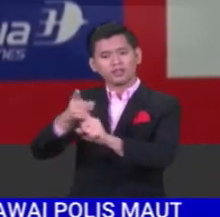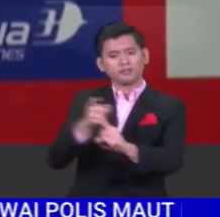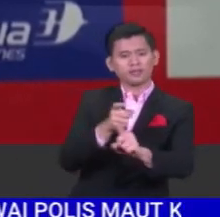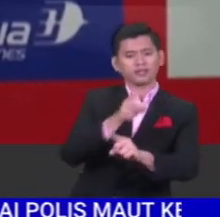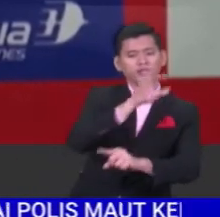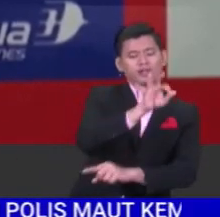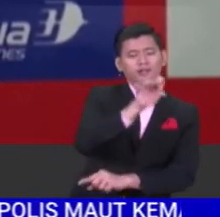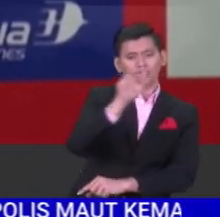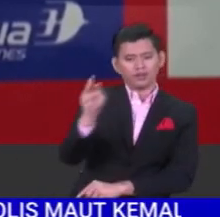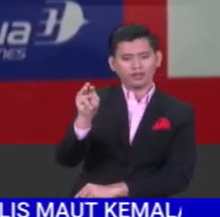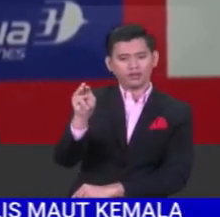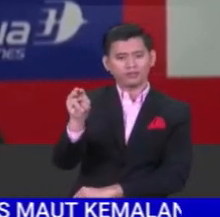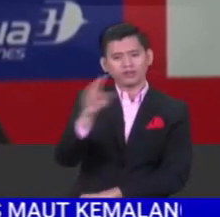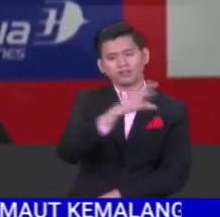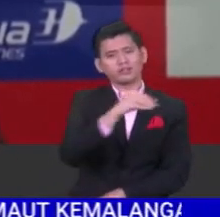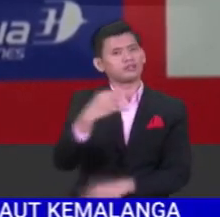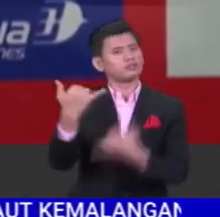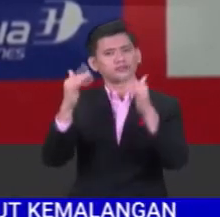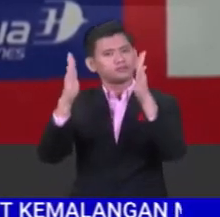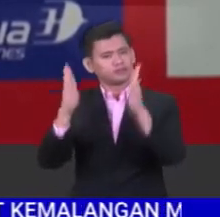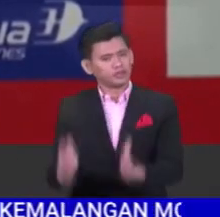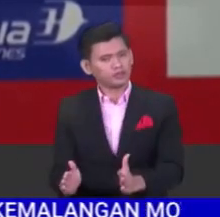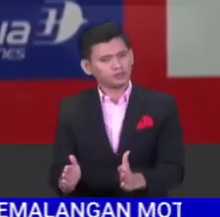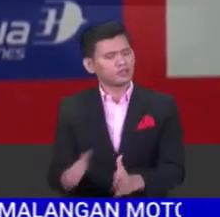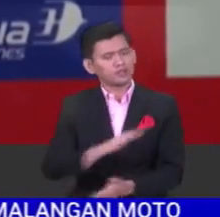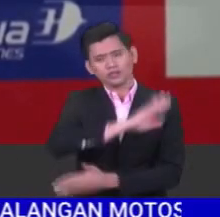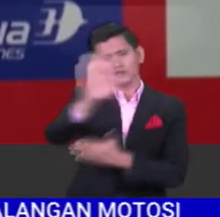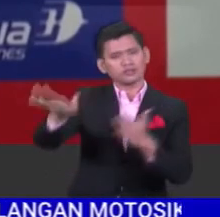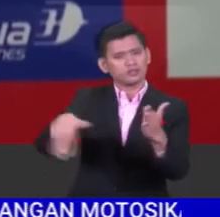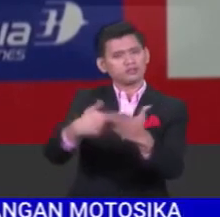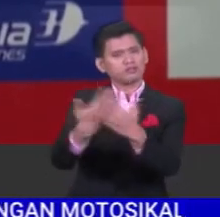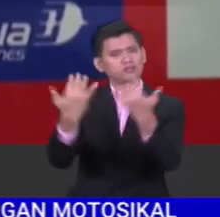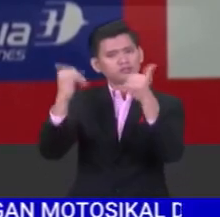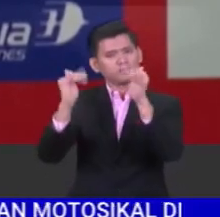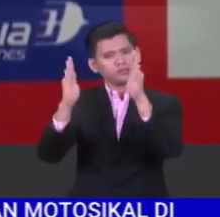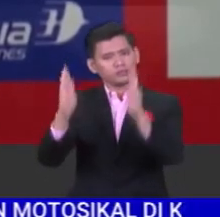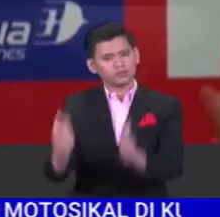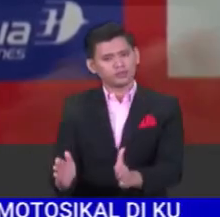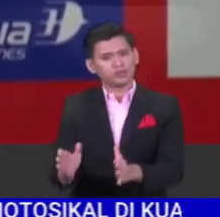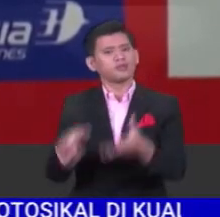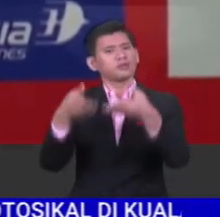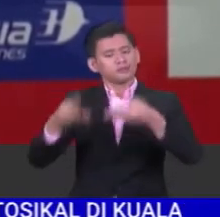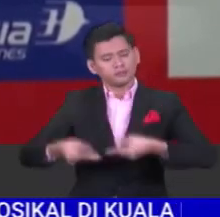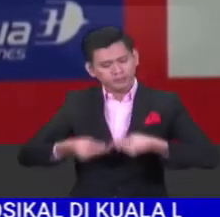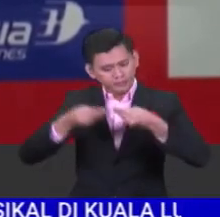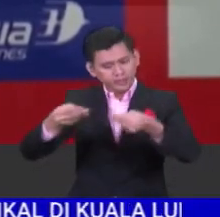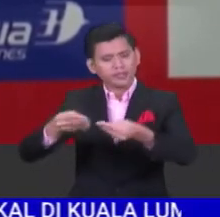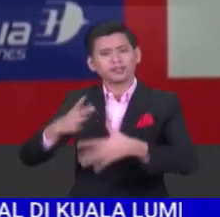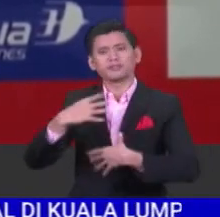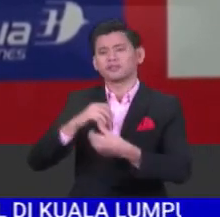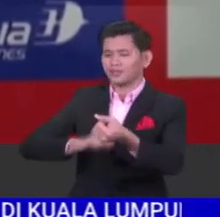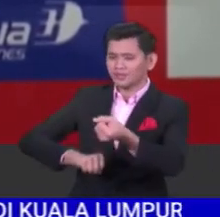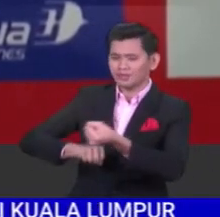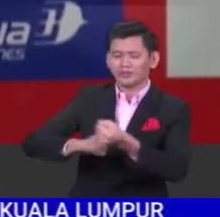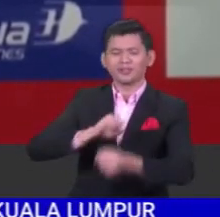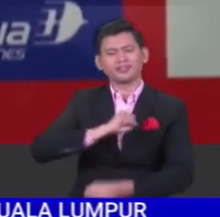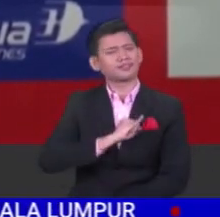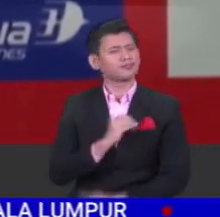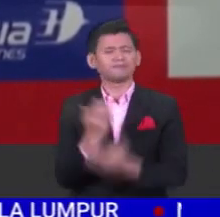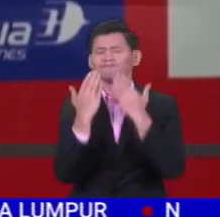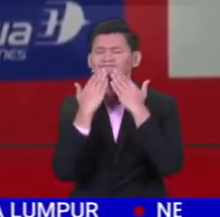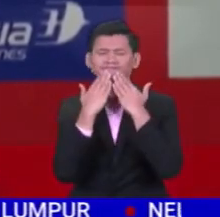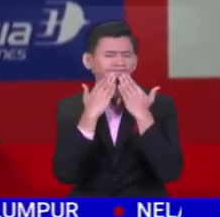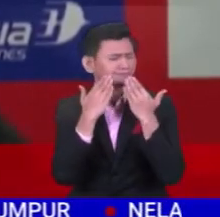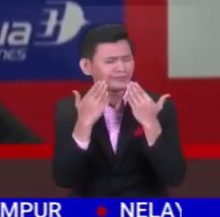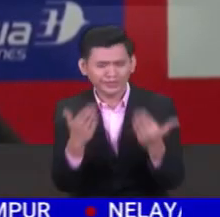so from full supporting from the players. They give me full support and I'm really thank you very